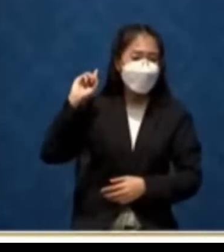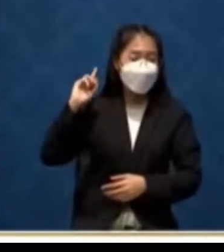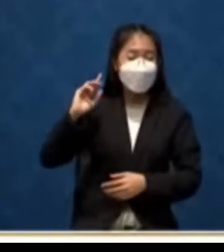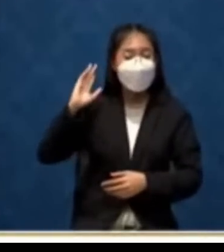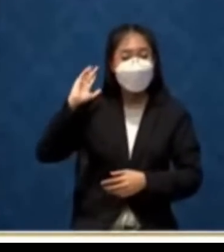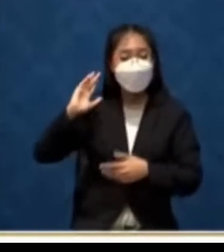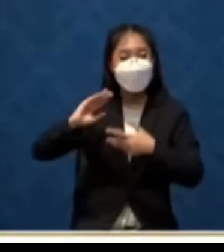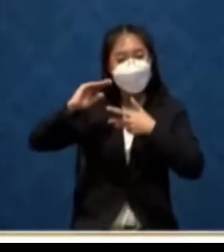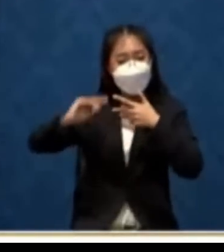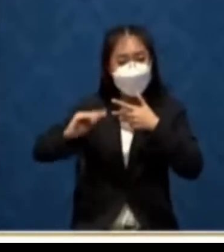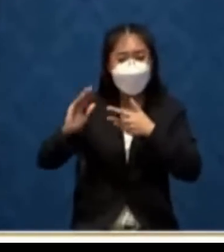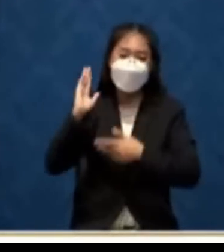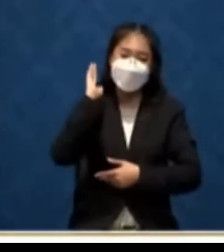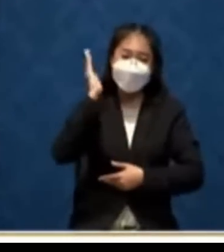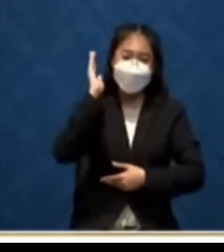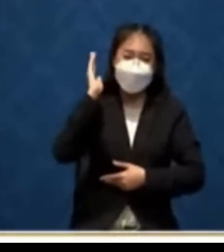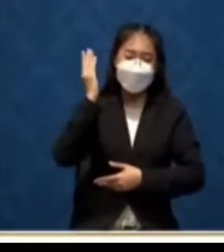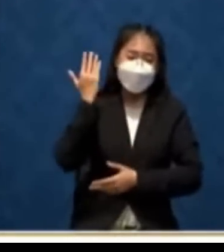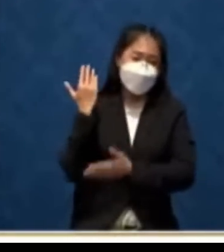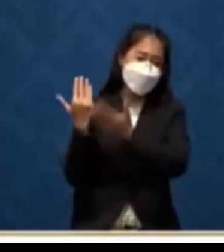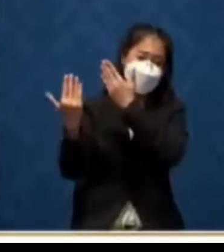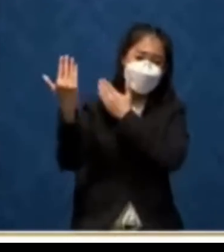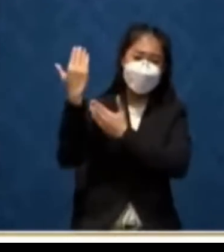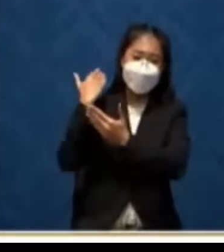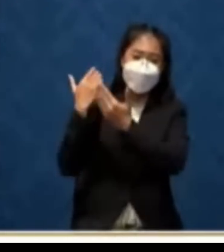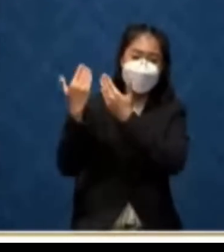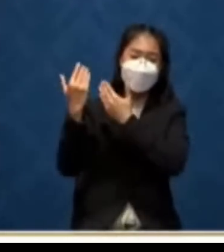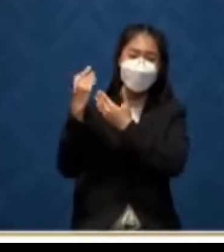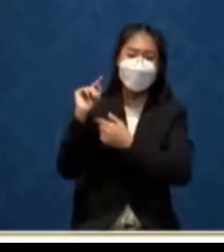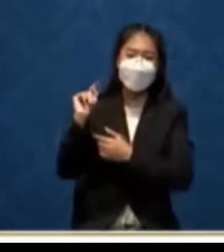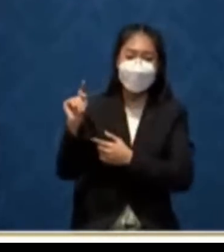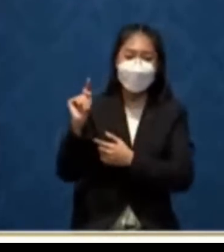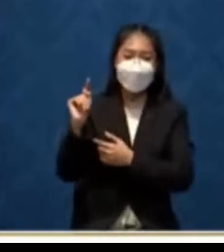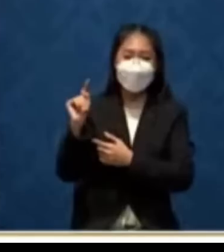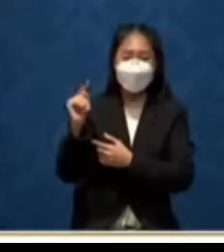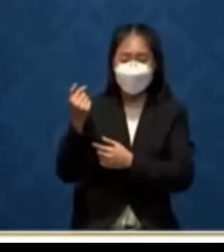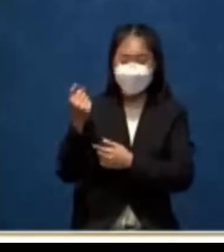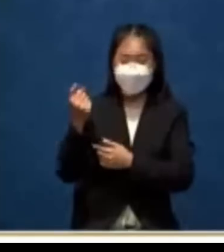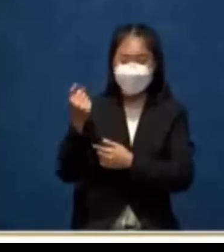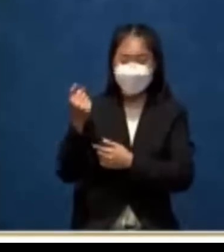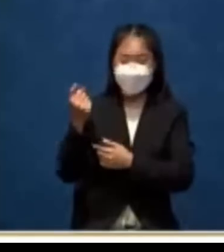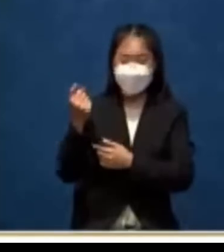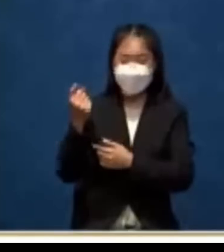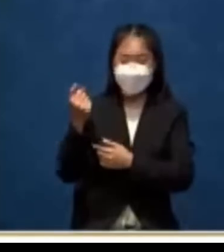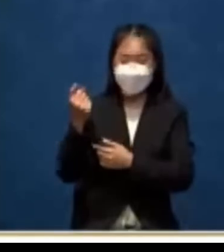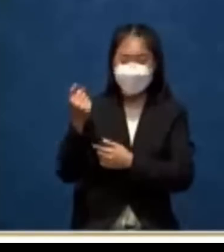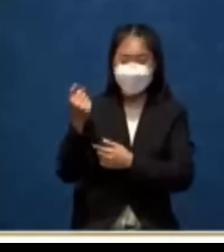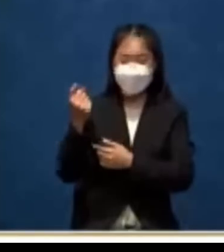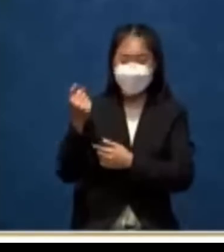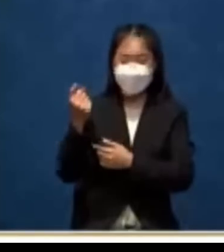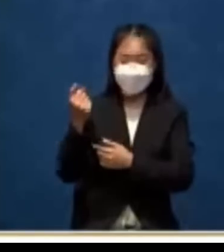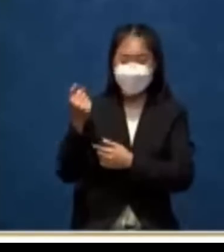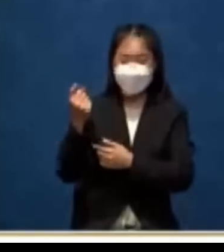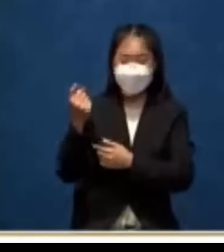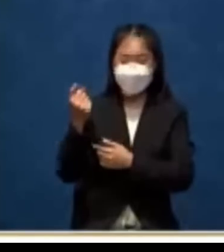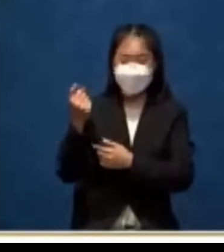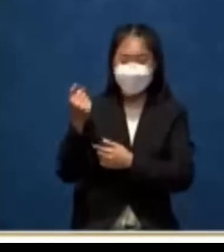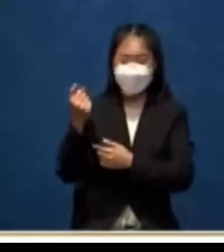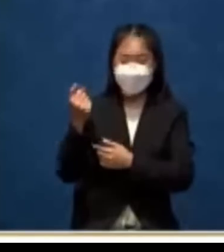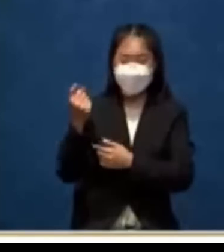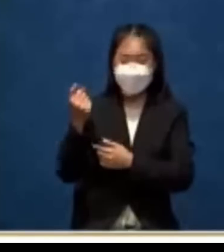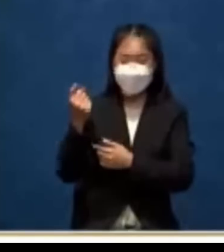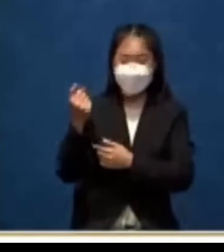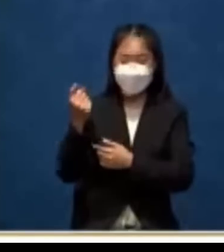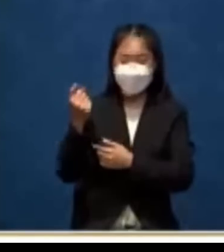ทธ์ซึ่งเคยมีประวัติโชคโชนไปจดทะเบียนที่ตั้งในค่ายทหารรับเหมางานกองทัพภาคที่3